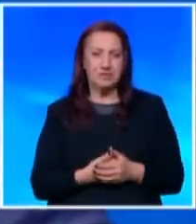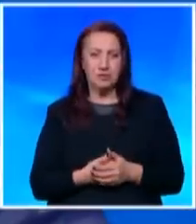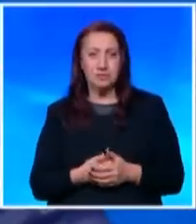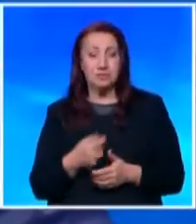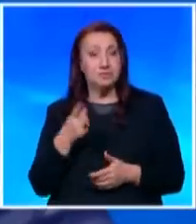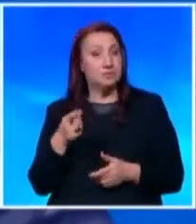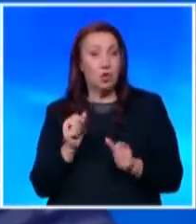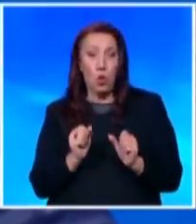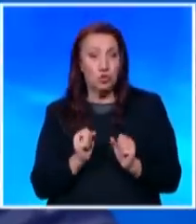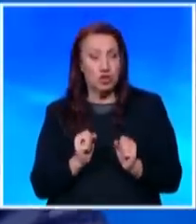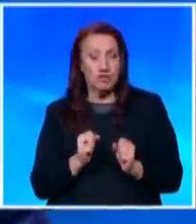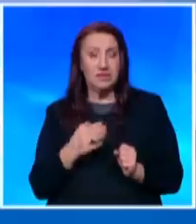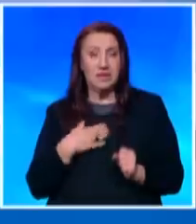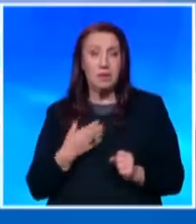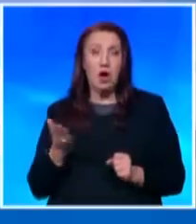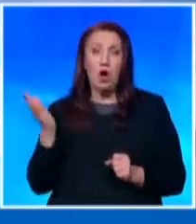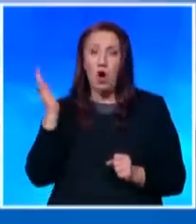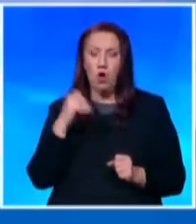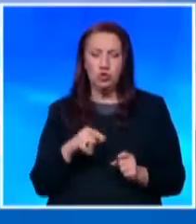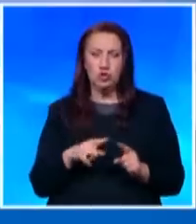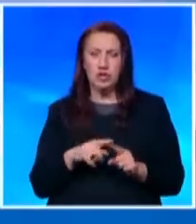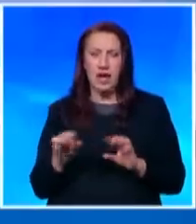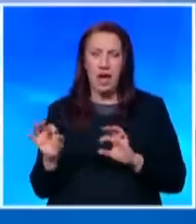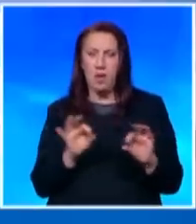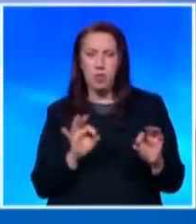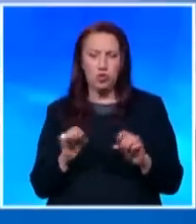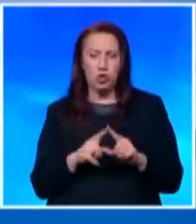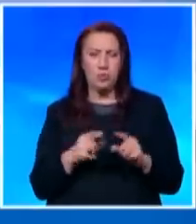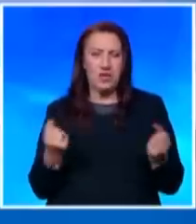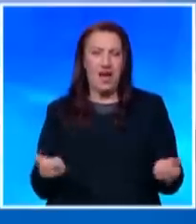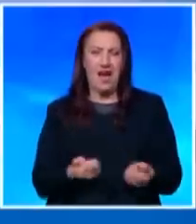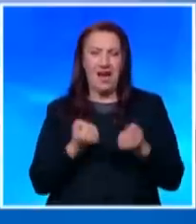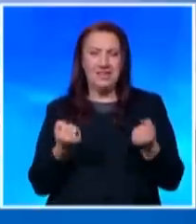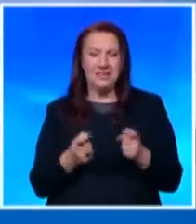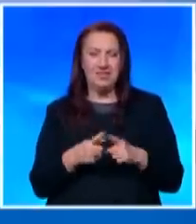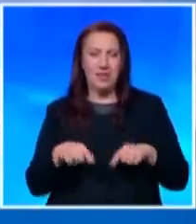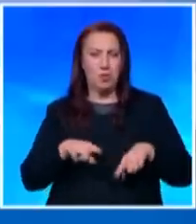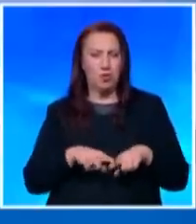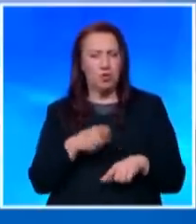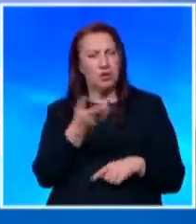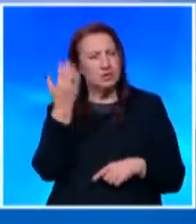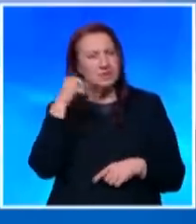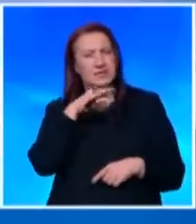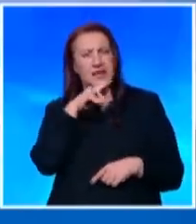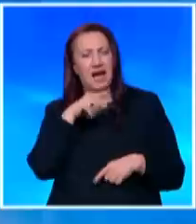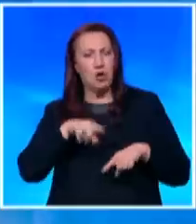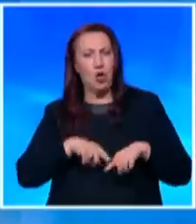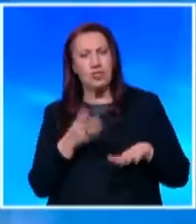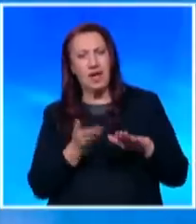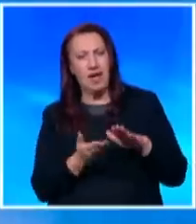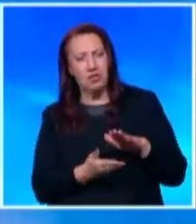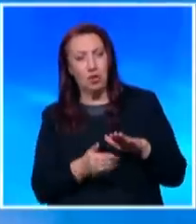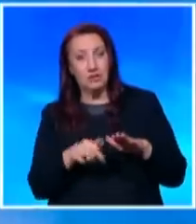още искания за такива и така прокурорска активност за такъв тип дела, други изоставени във времето? Аз много се